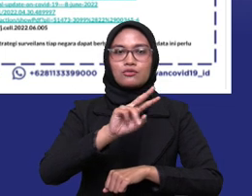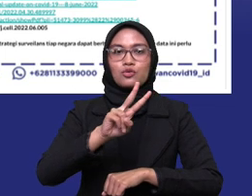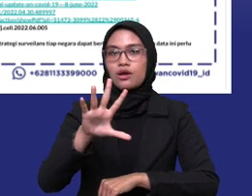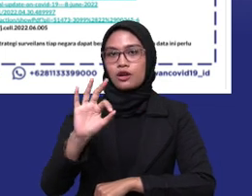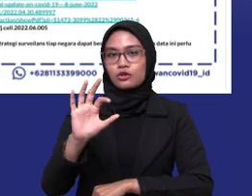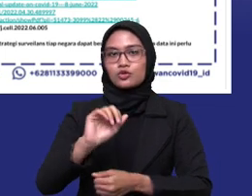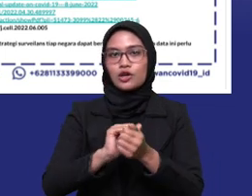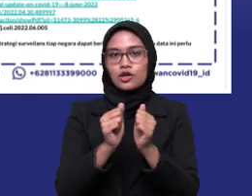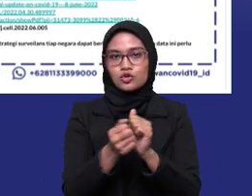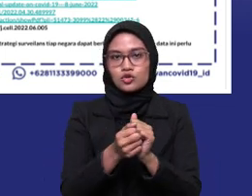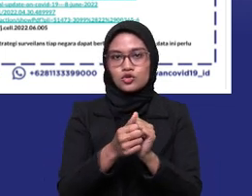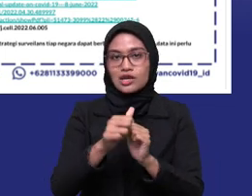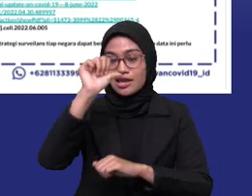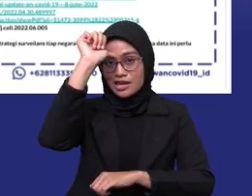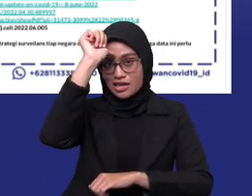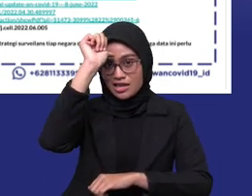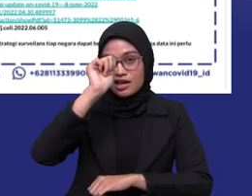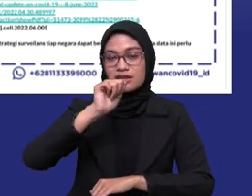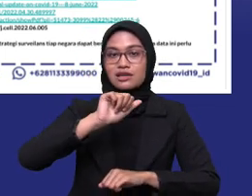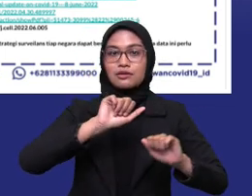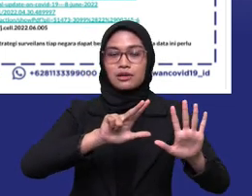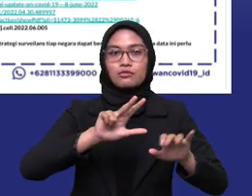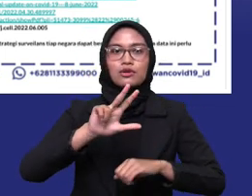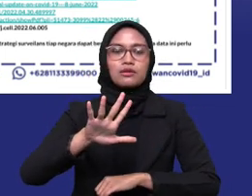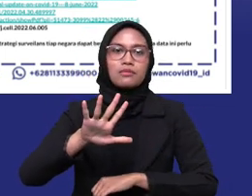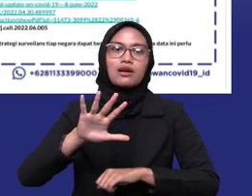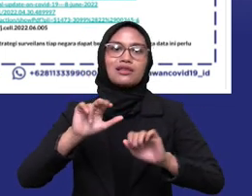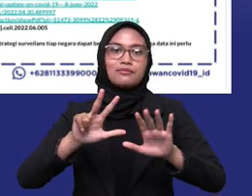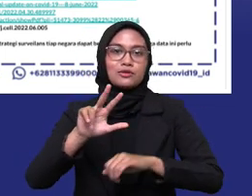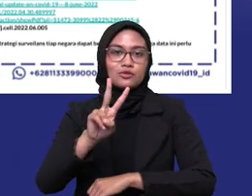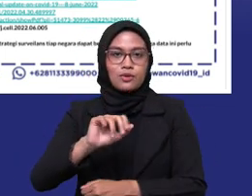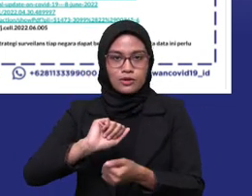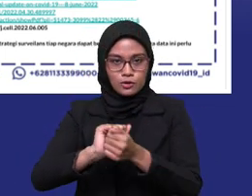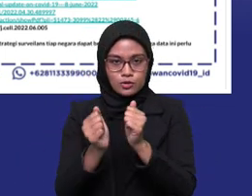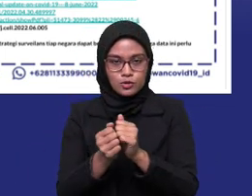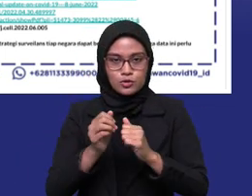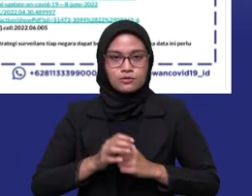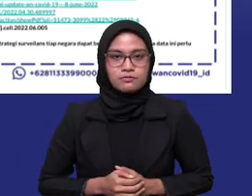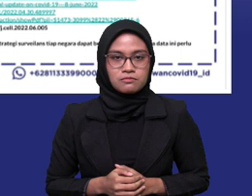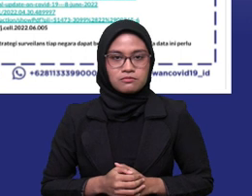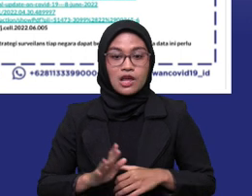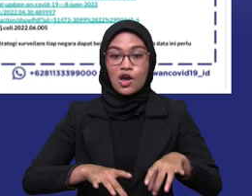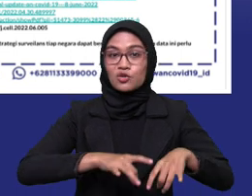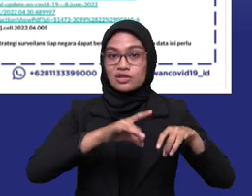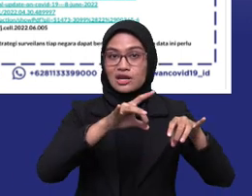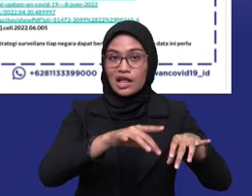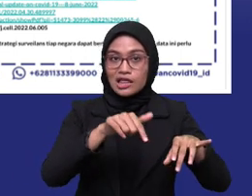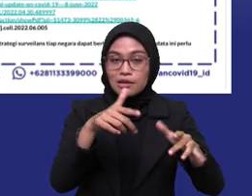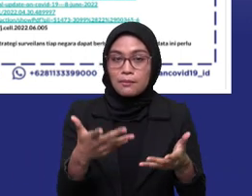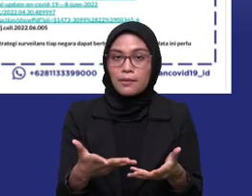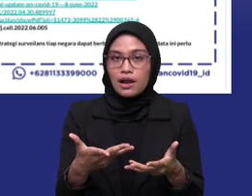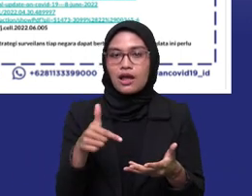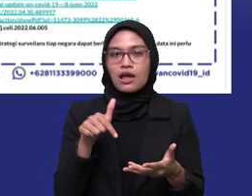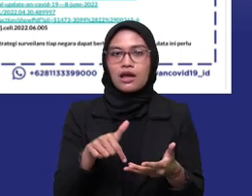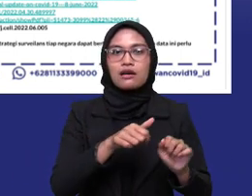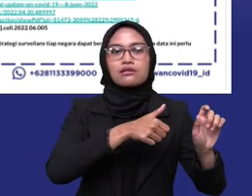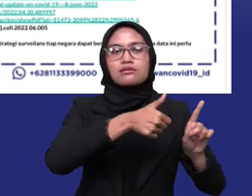kasus India 8582 kasus bahkan di Australia sebesar